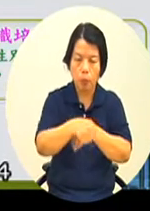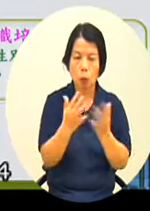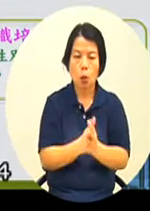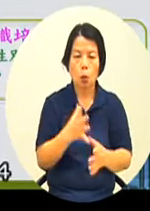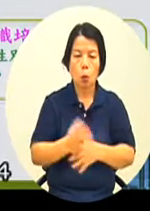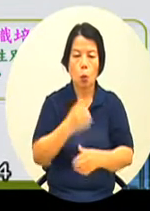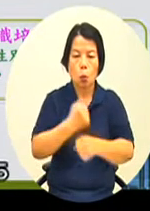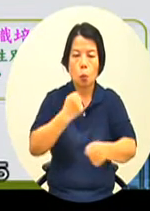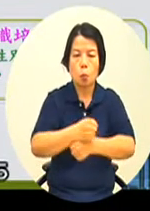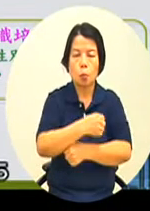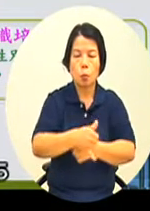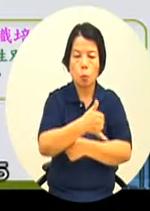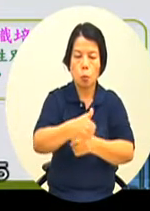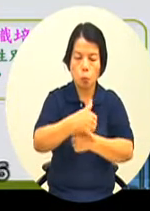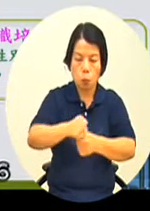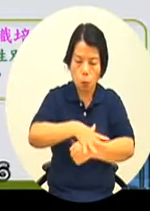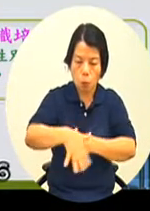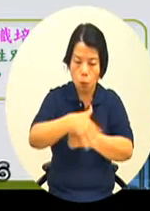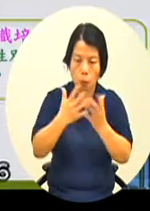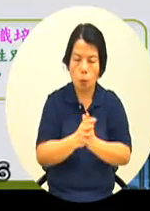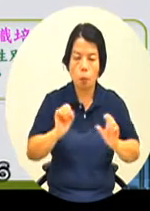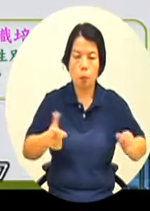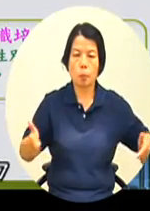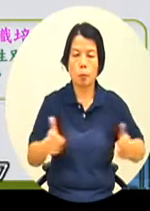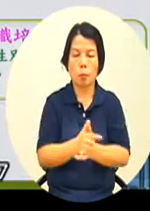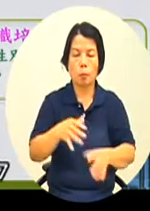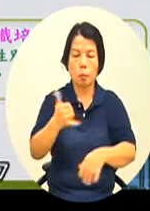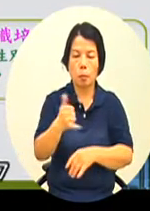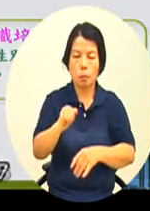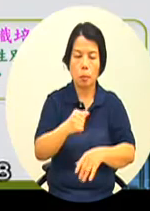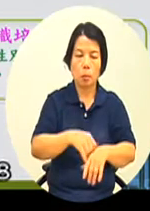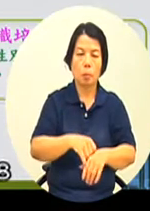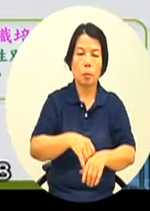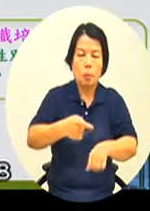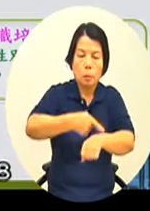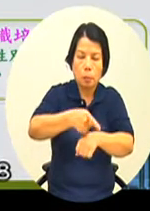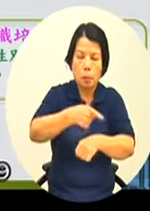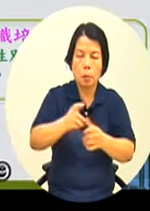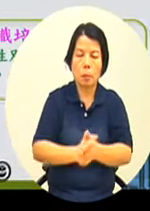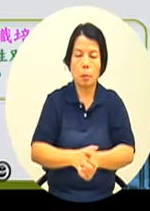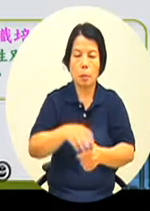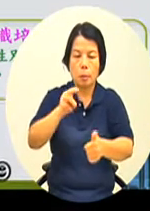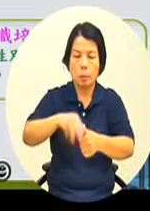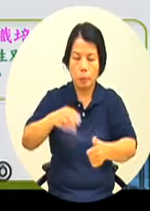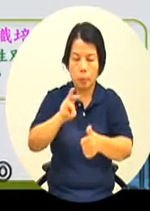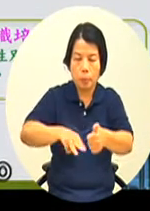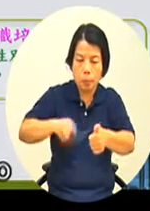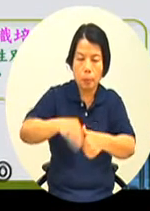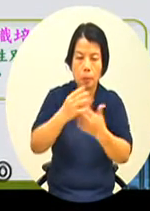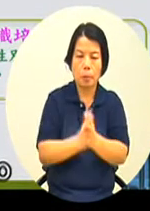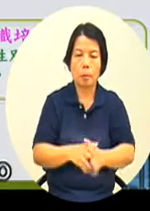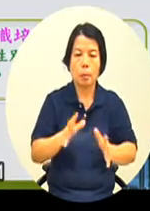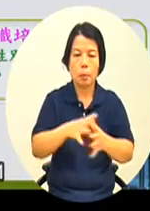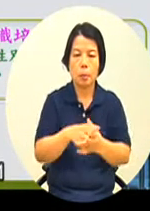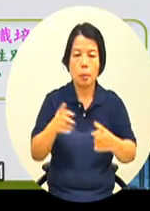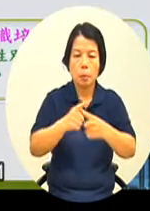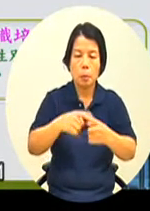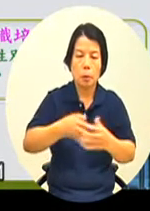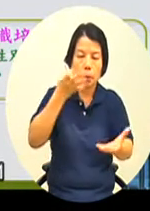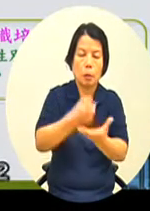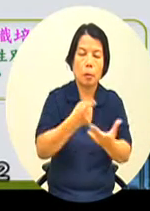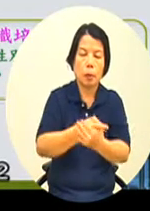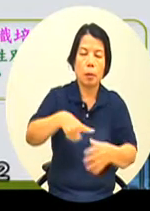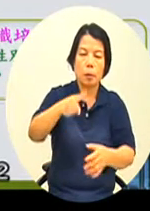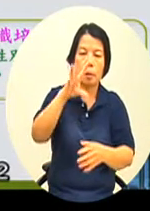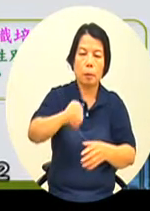公务人员施以各种性别意识研习课程。到八月份为止，我们13000多人次，完训比例